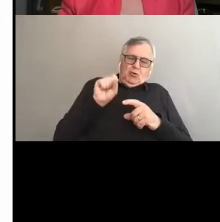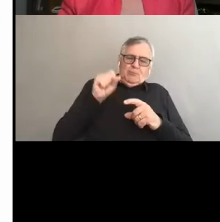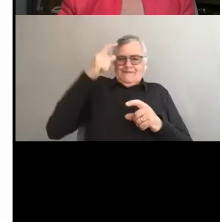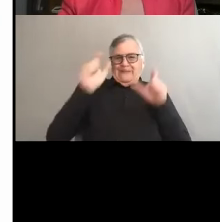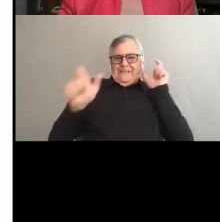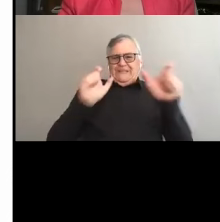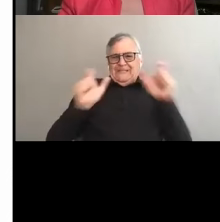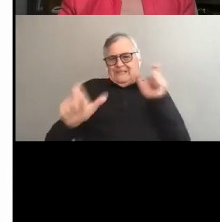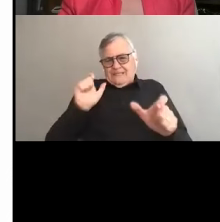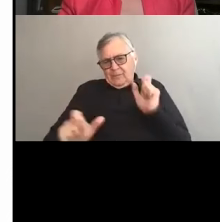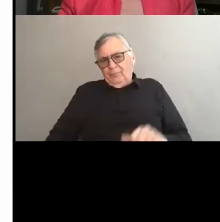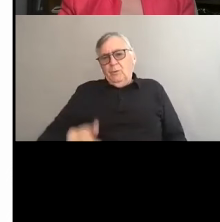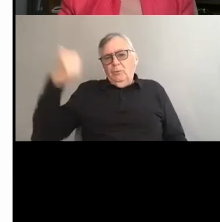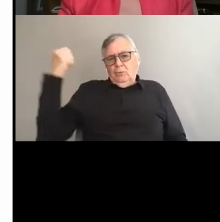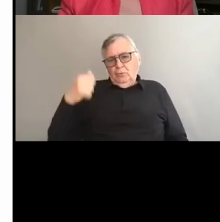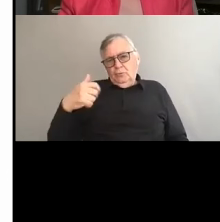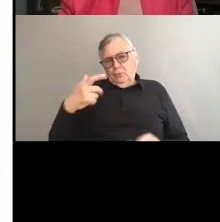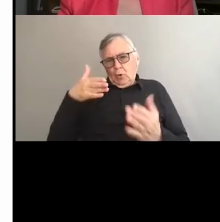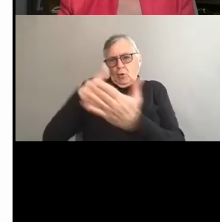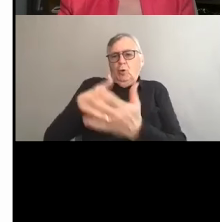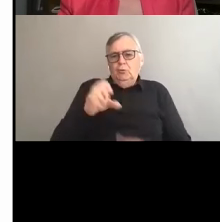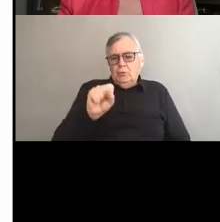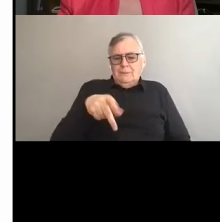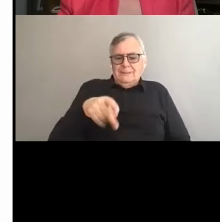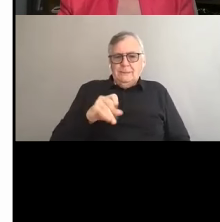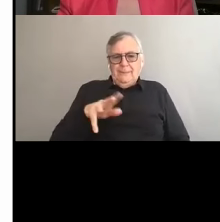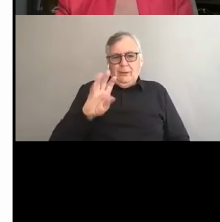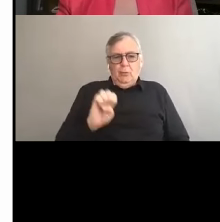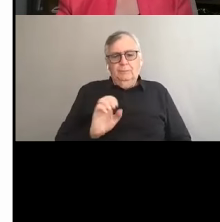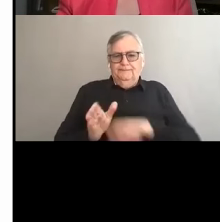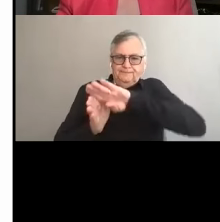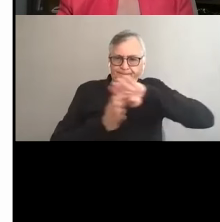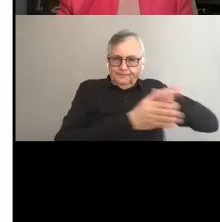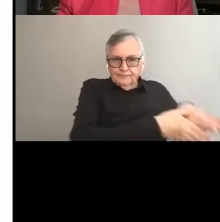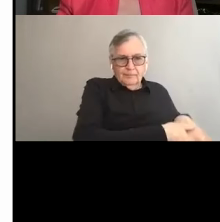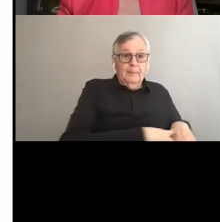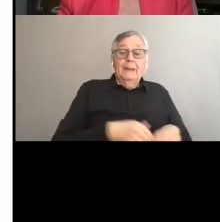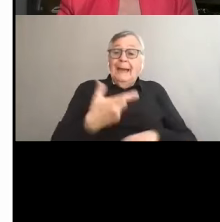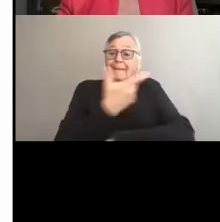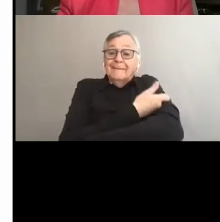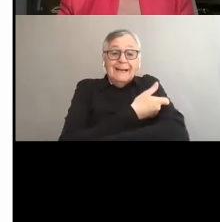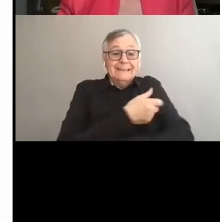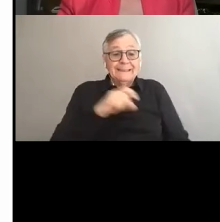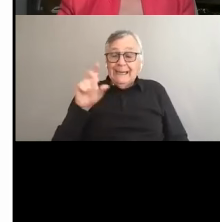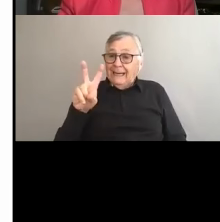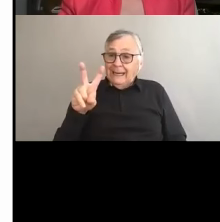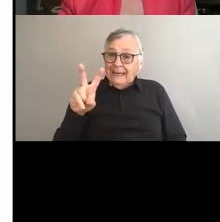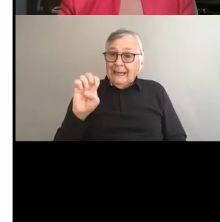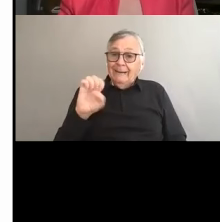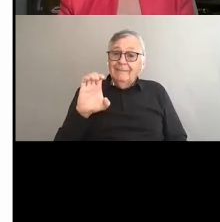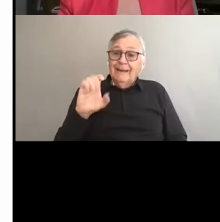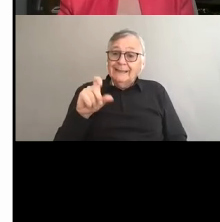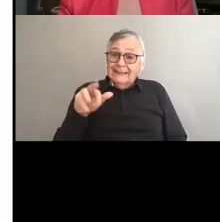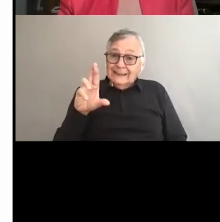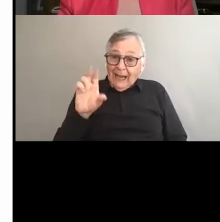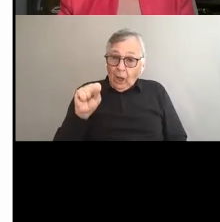avec la fameuse spicule en question. Les vaccins à vecteurs, dans le fond, c'est juste la façon